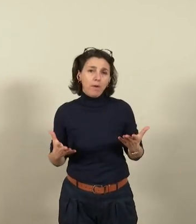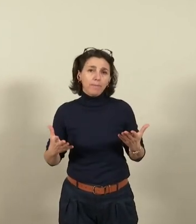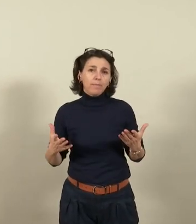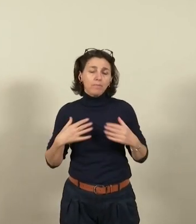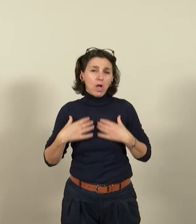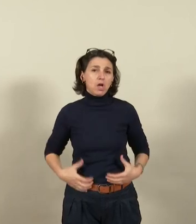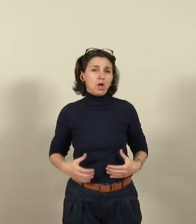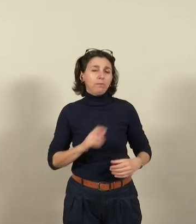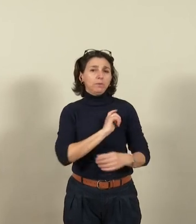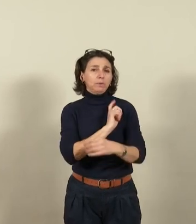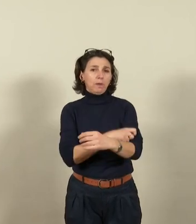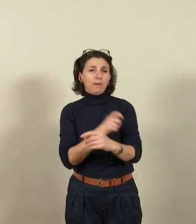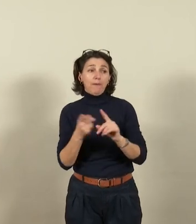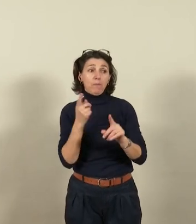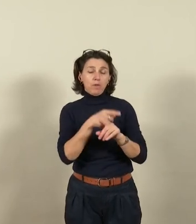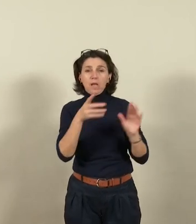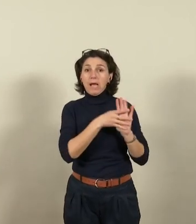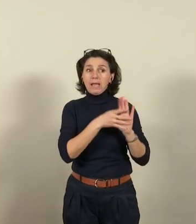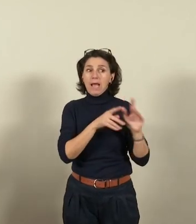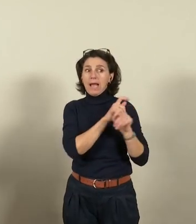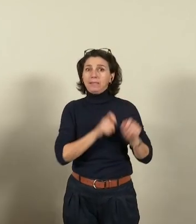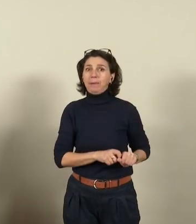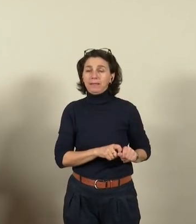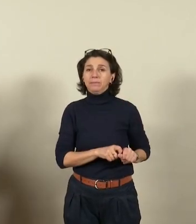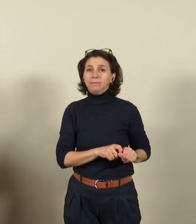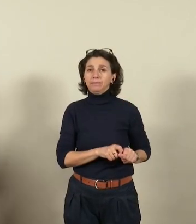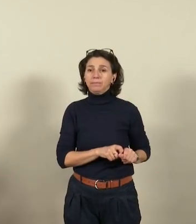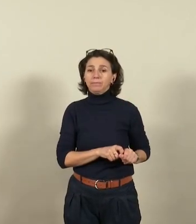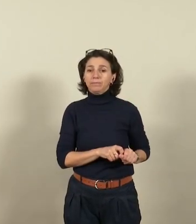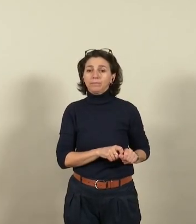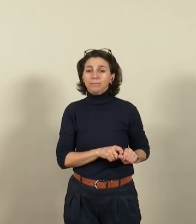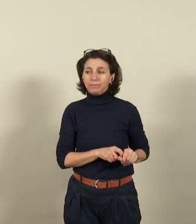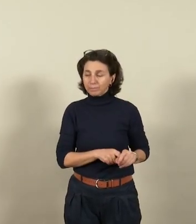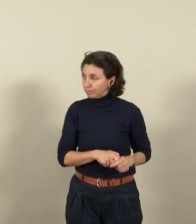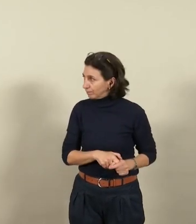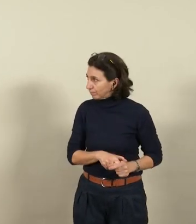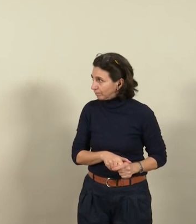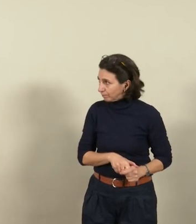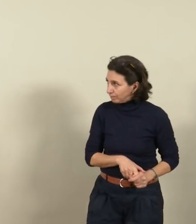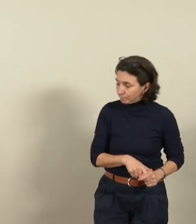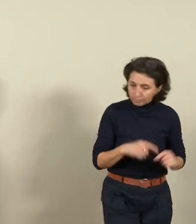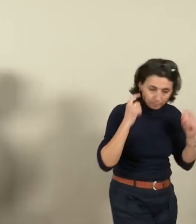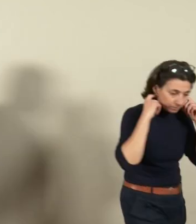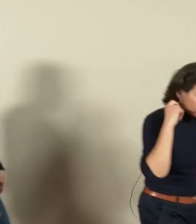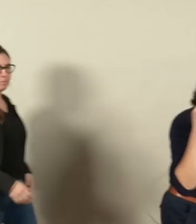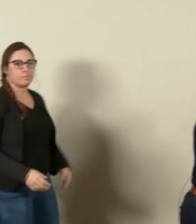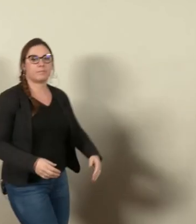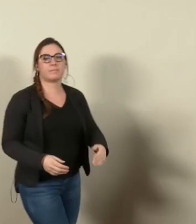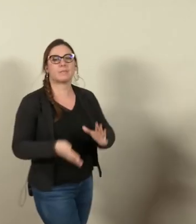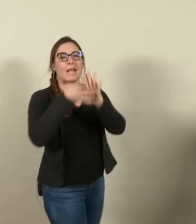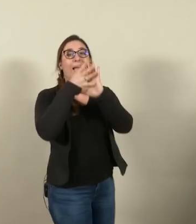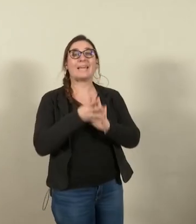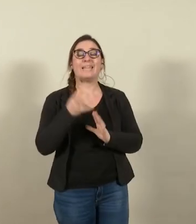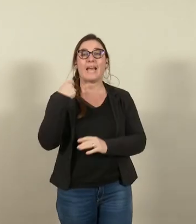sportifs respectent ce critère critère technique et mesurable dans le critère numéro 3